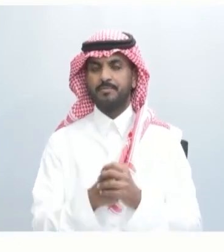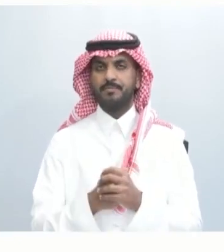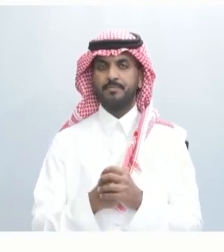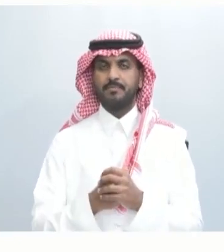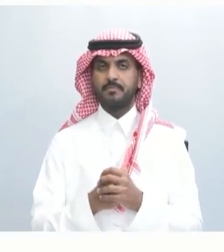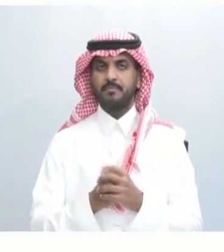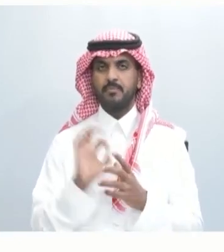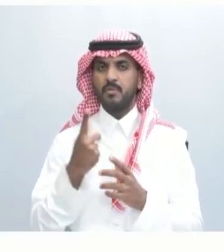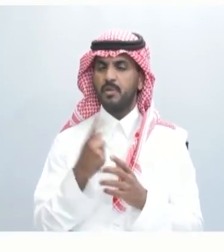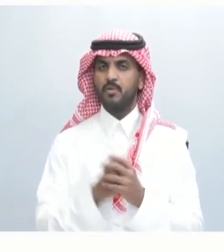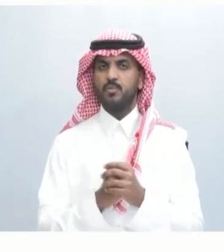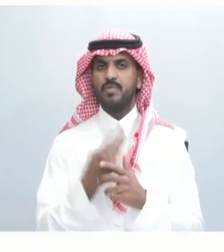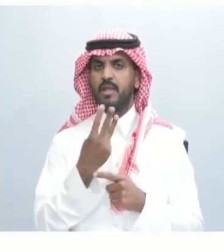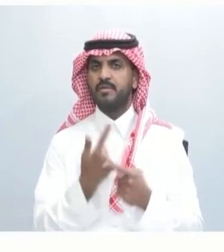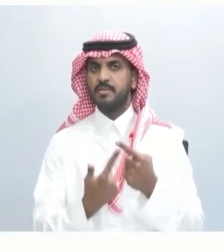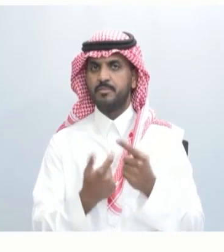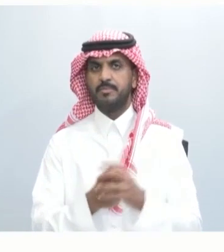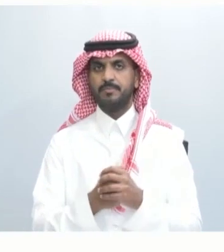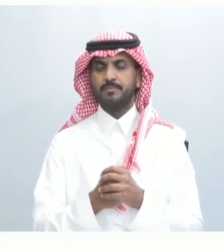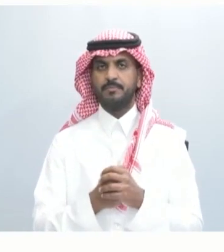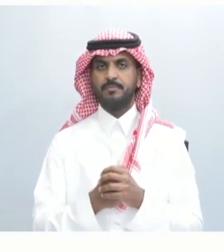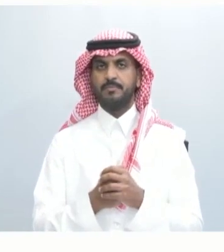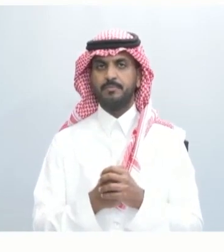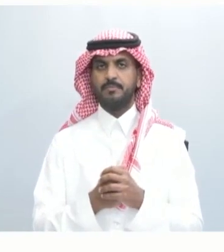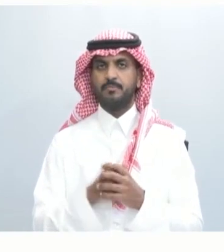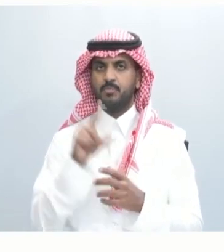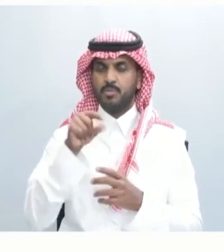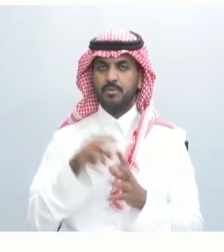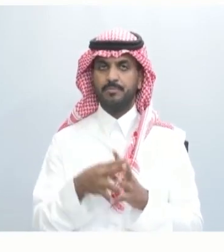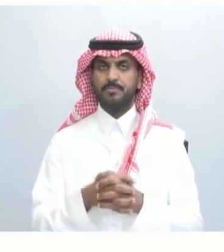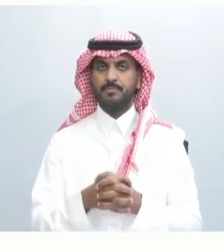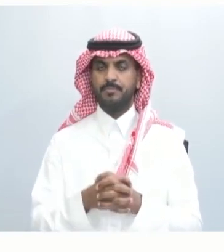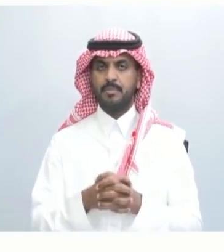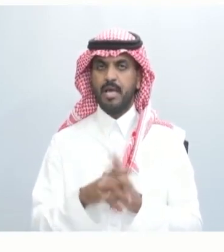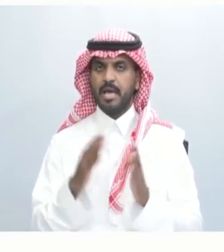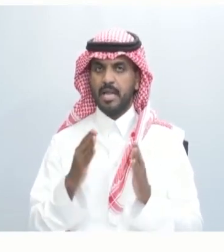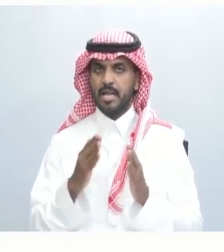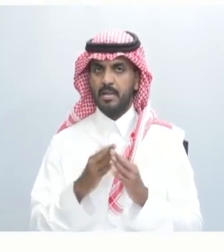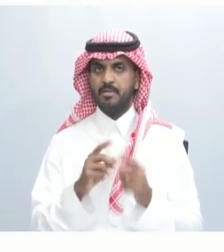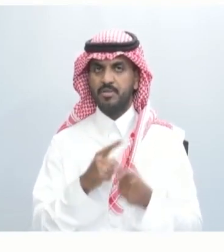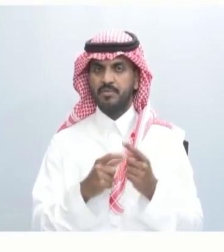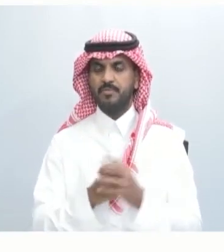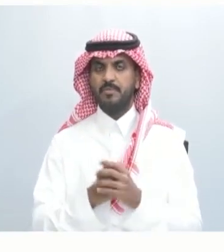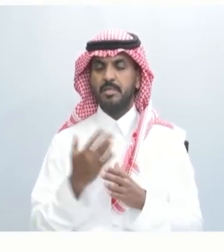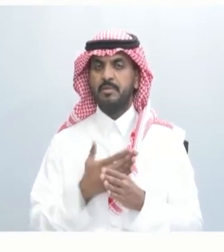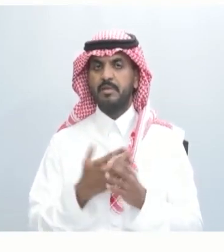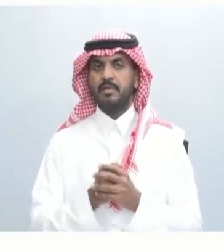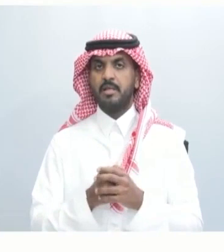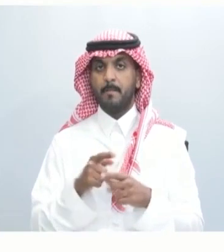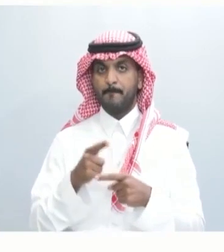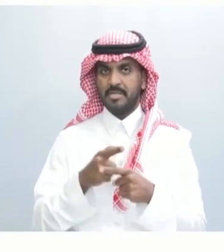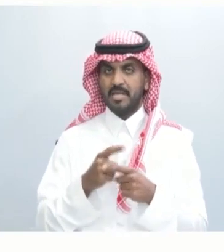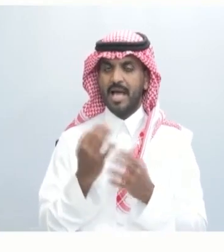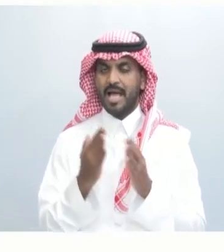النصف ما رايكم في ثلاثه على سبعه ابنائي وبناتي مبدعين اقل من النصف لماذا لان البسط